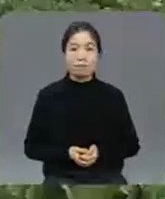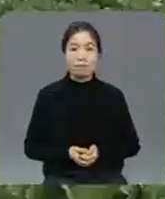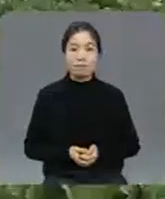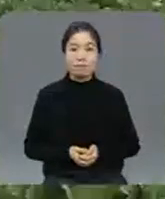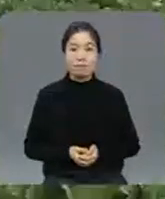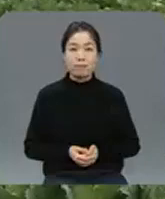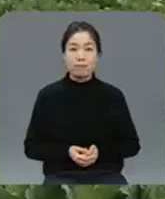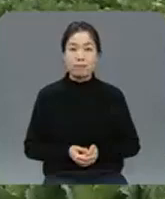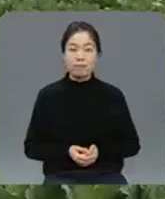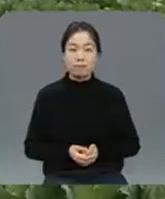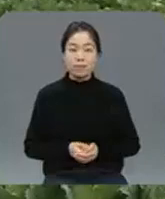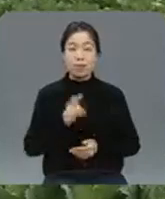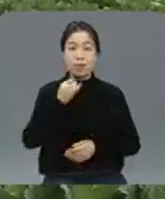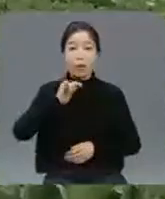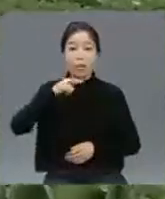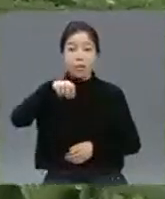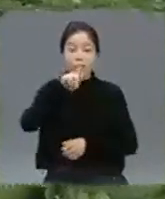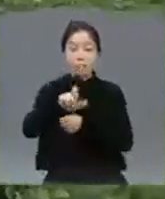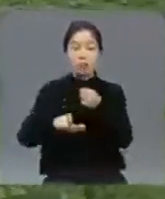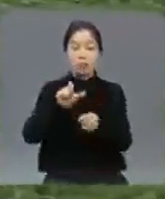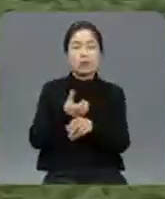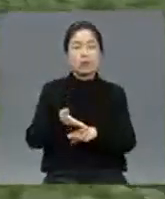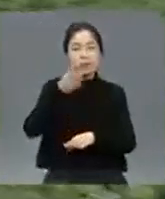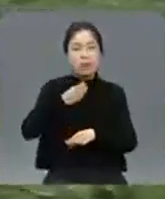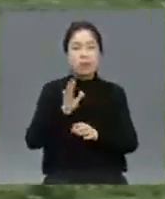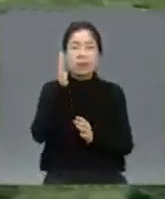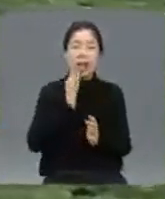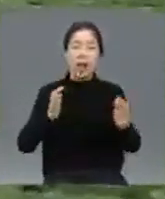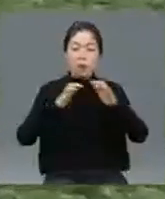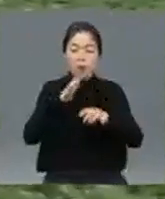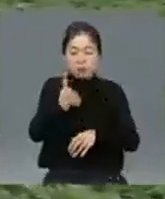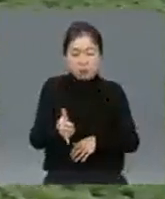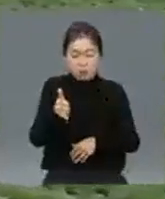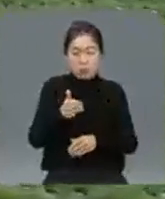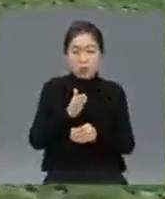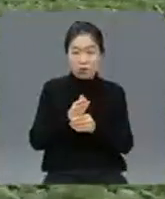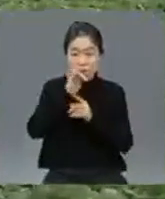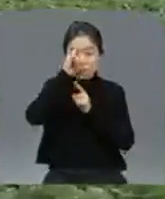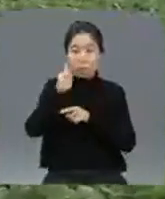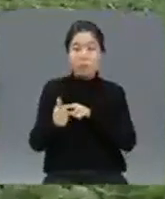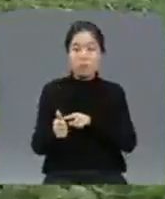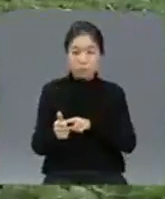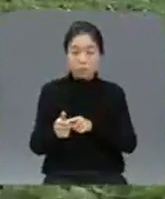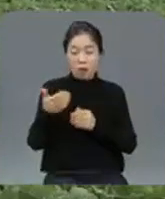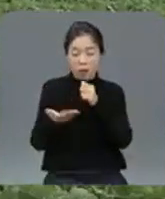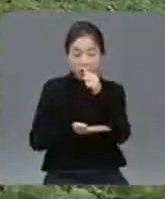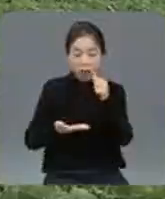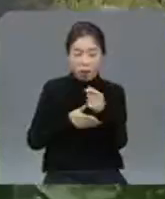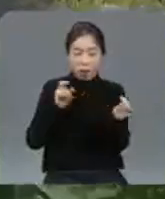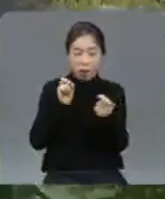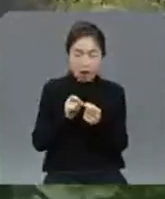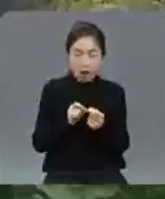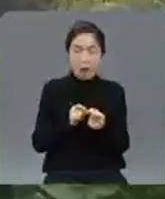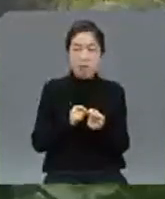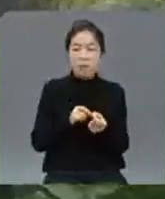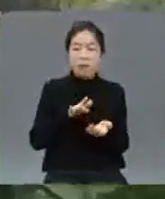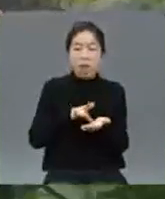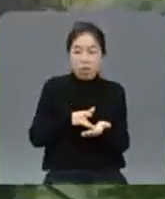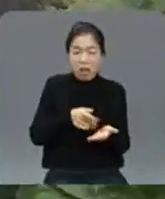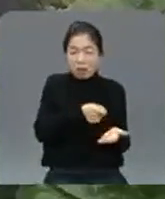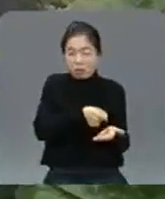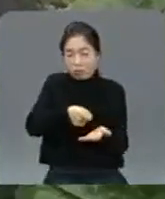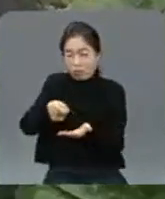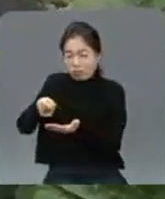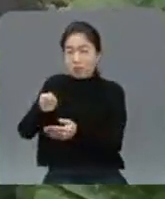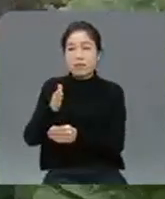기자입니다 괴산에서 15년 넘게 배추 농사를 지은 이중규 씨 수학을 앞두고 방제학 밭에 뿌리고